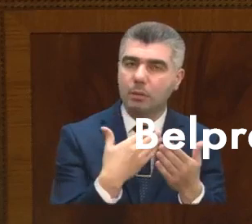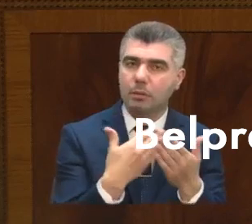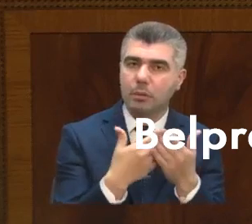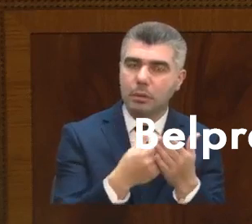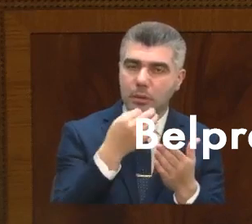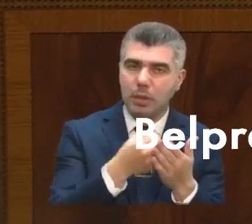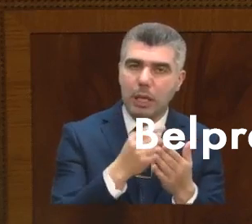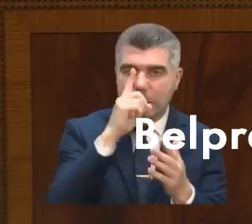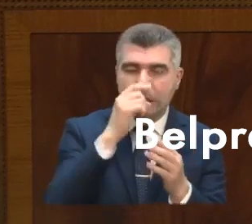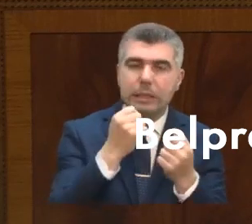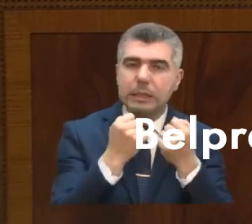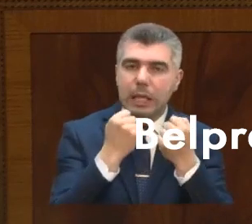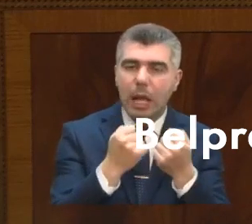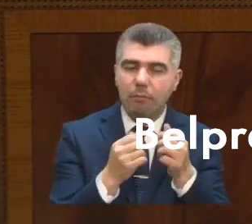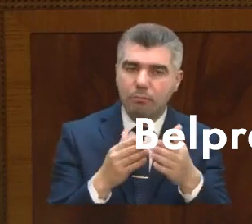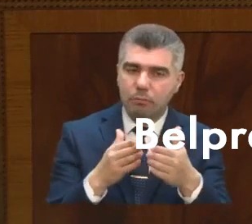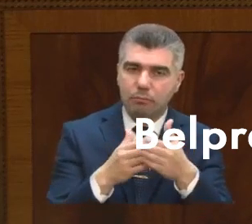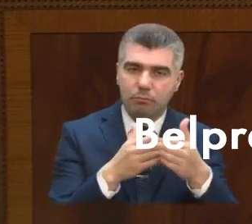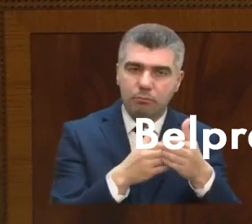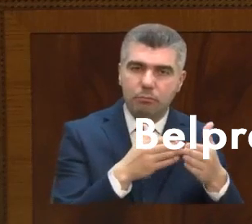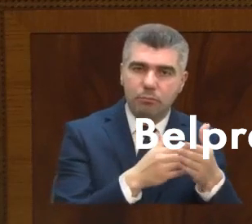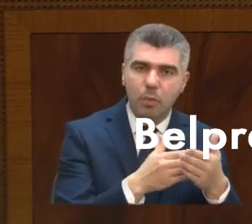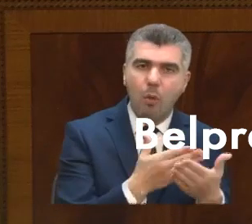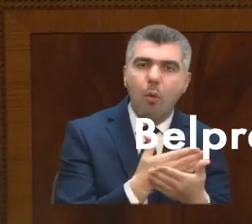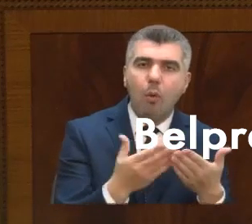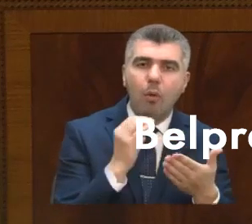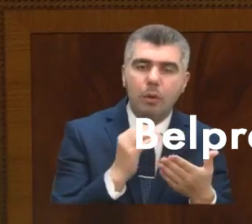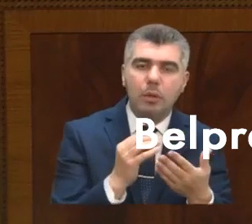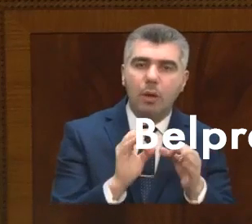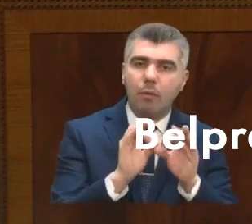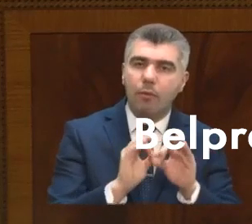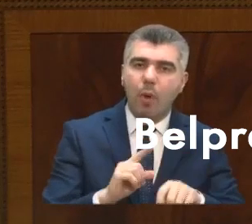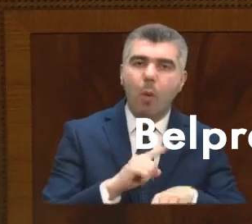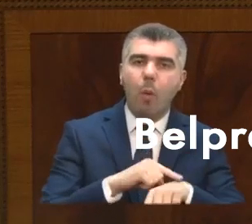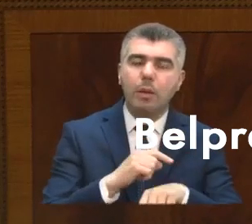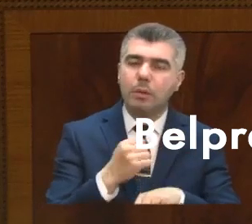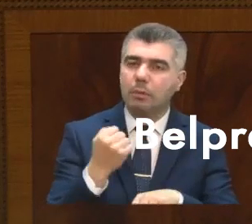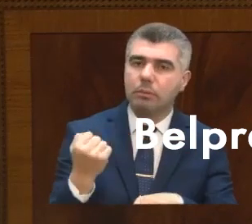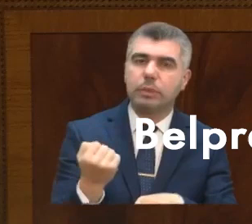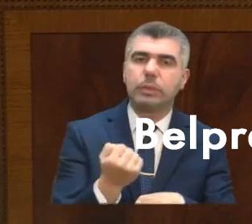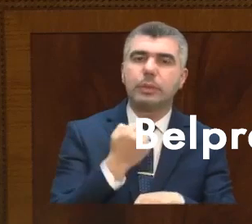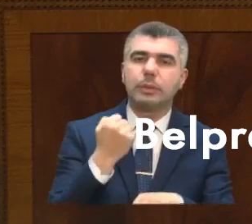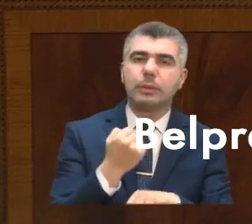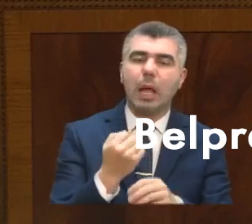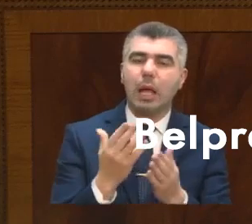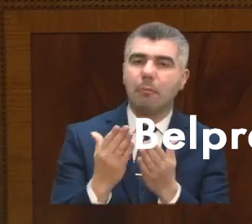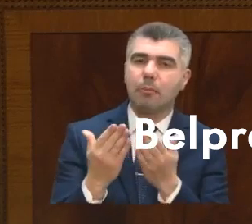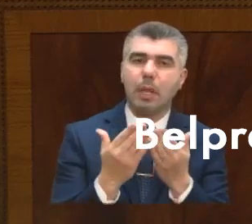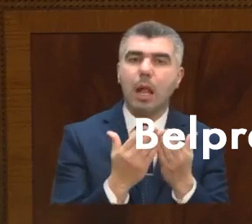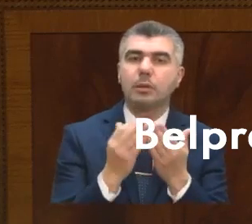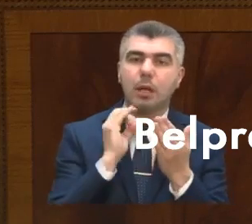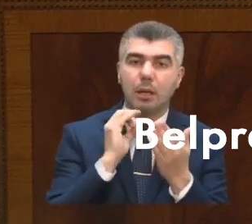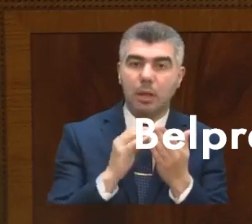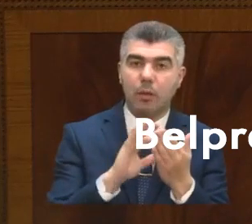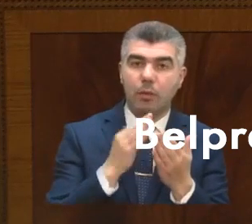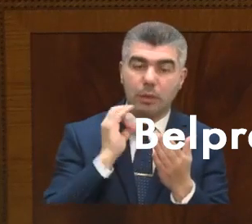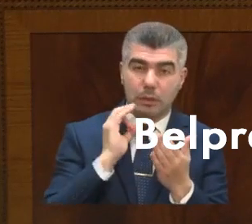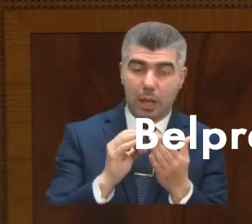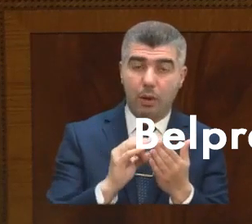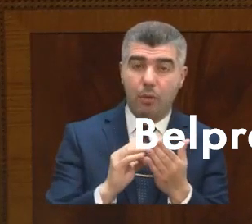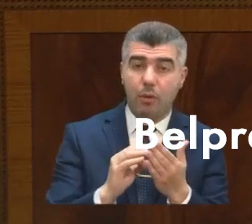وتجاوز الصعوبات والإكراهات التي يطرحها هدر الزمن الدراسي بما يحمله من